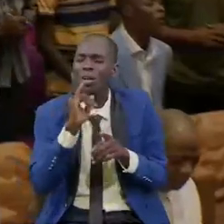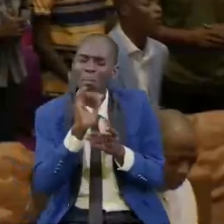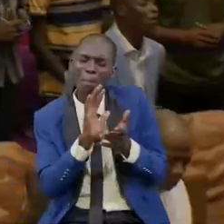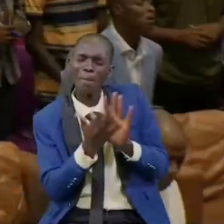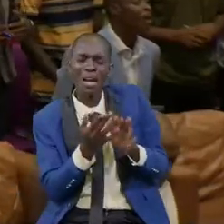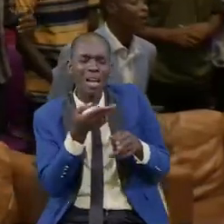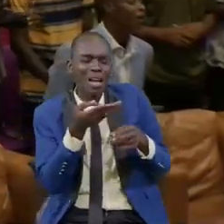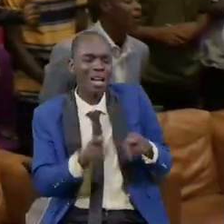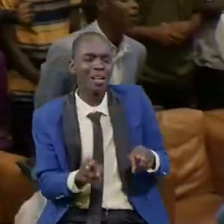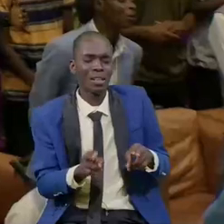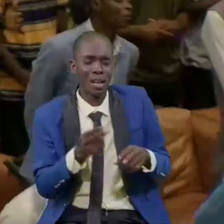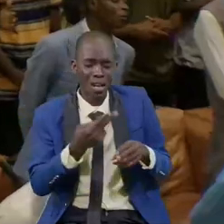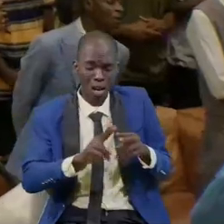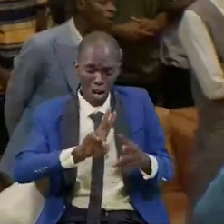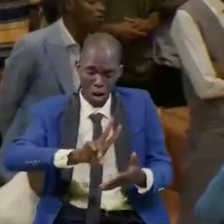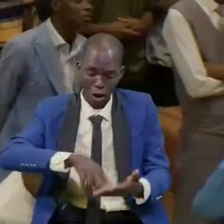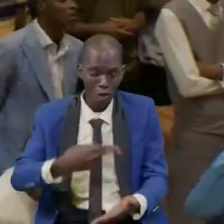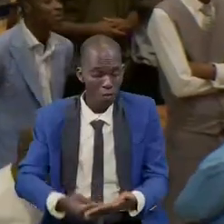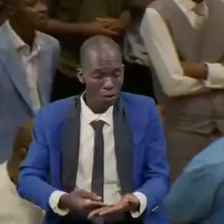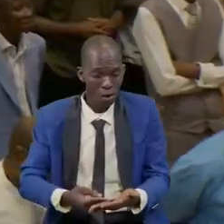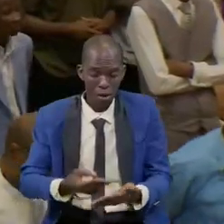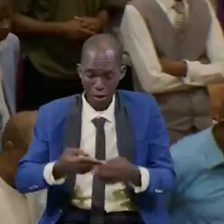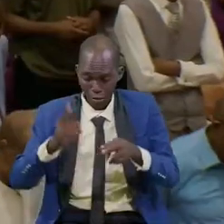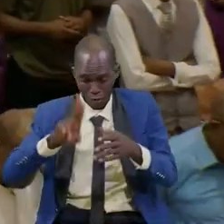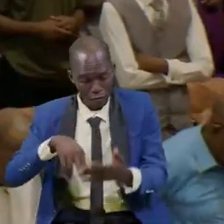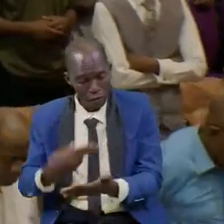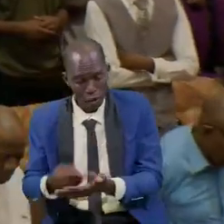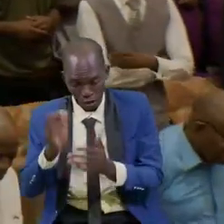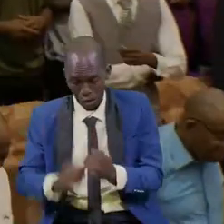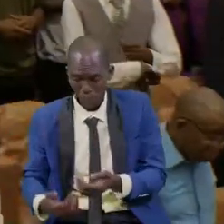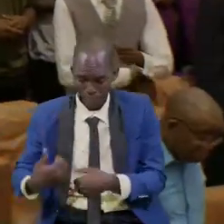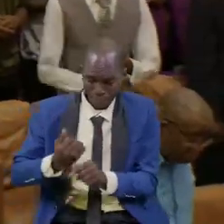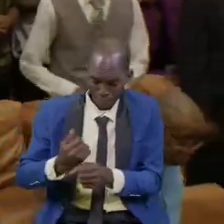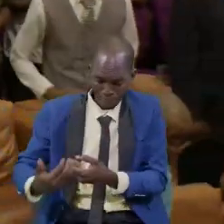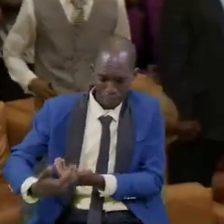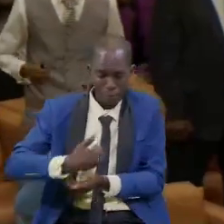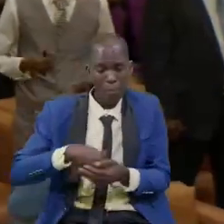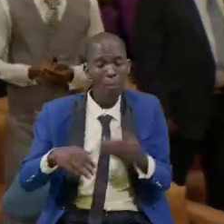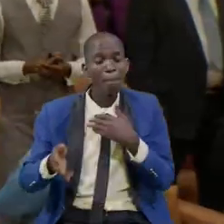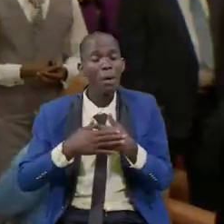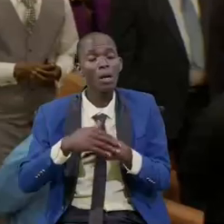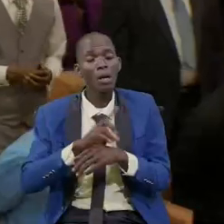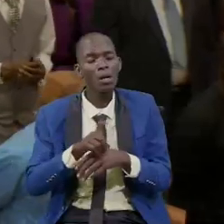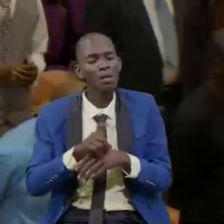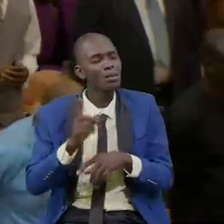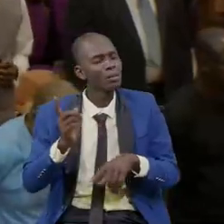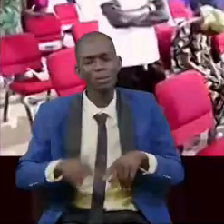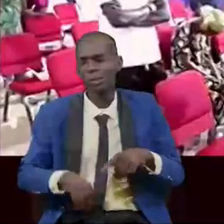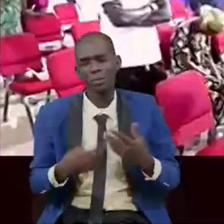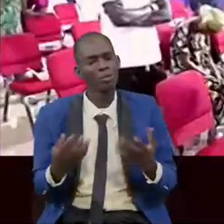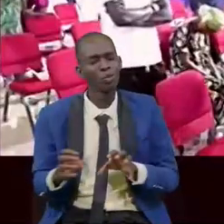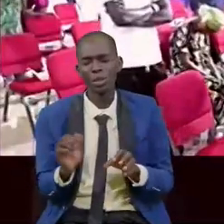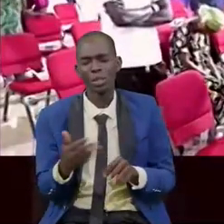comme des œufs qui tombent, qu'est-ce que vous pouvez faire? Allez à Dieu en prière pour dire,